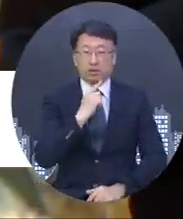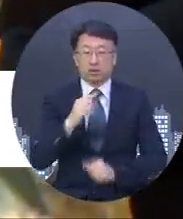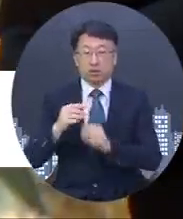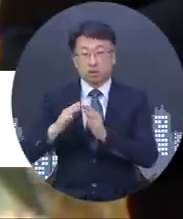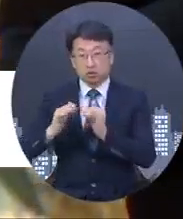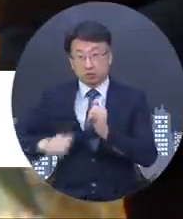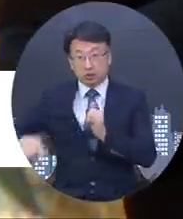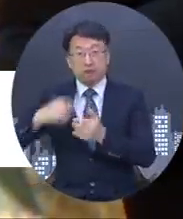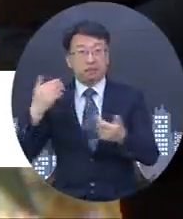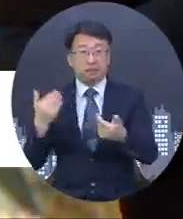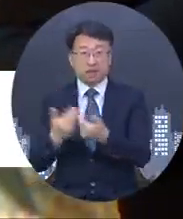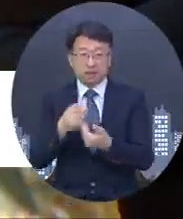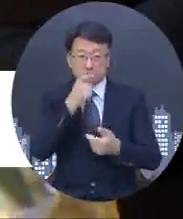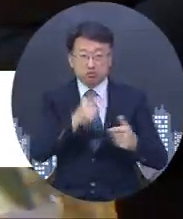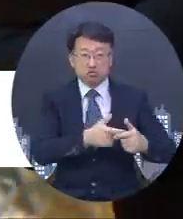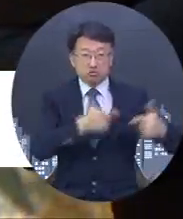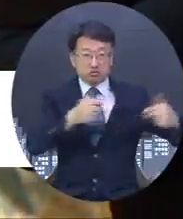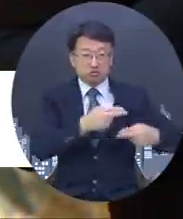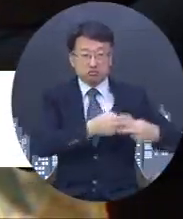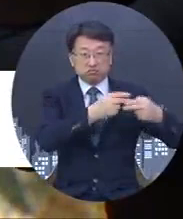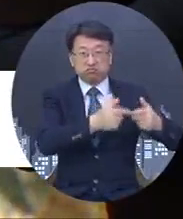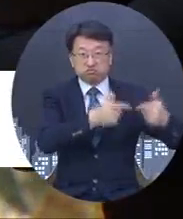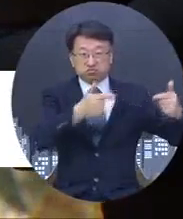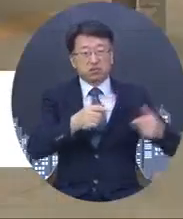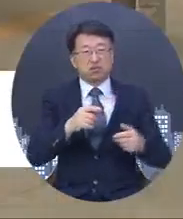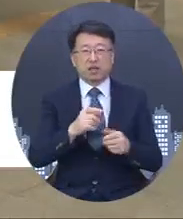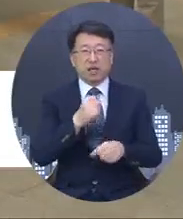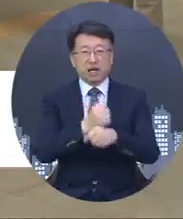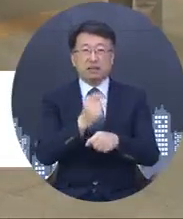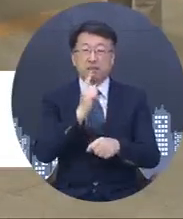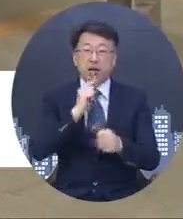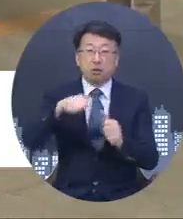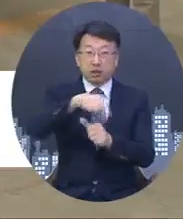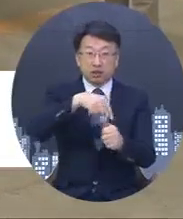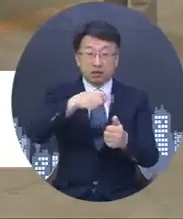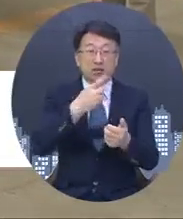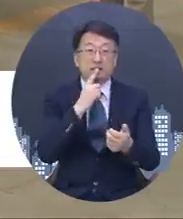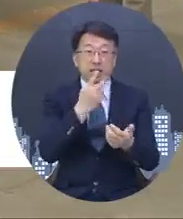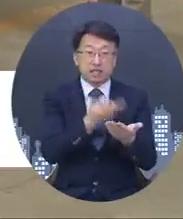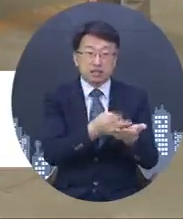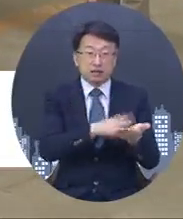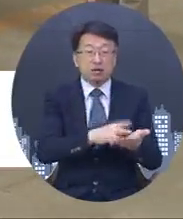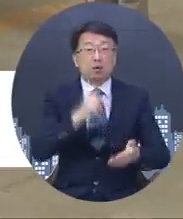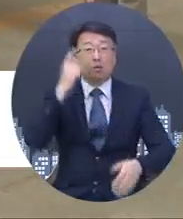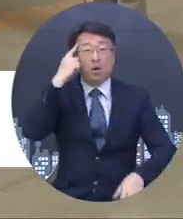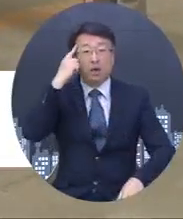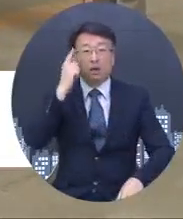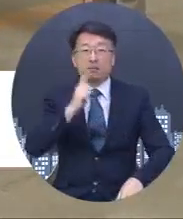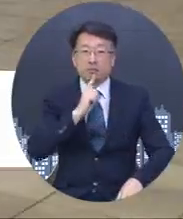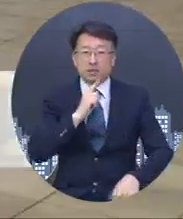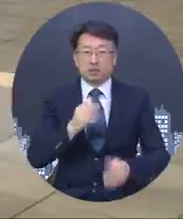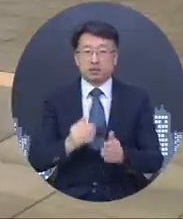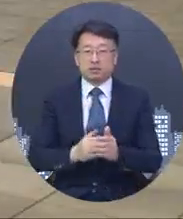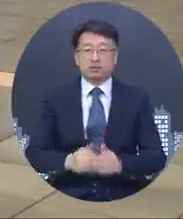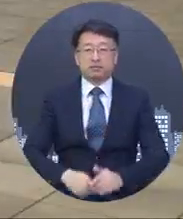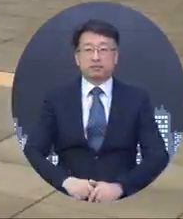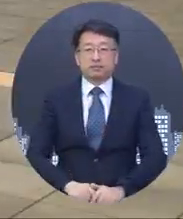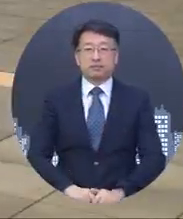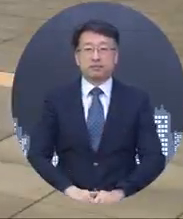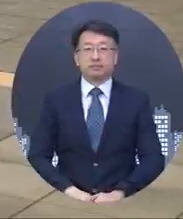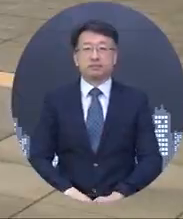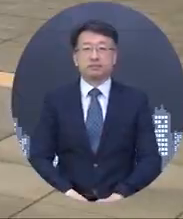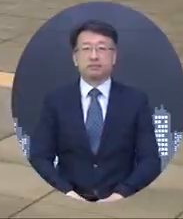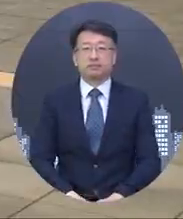주민이 반대하는 치수 증대 사업은 강행하지 않겠다는 환경부의 입장을 뒤집는 빌미가 돼서도 안 된다고